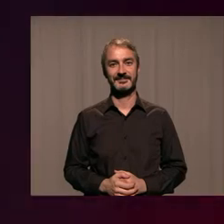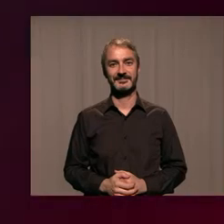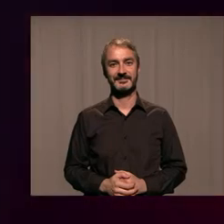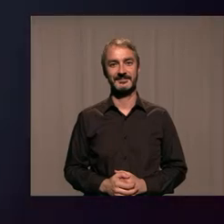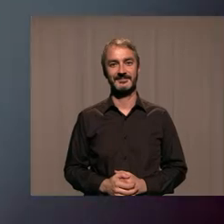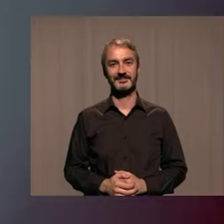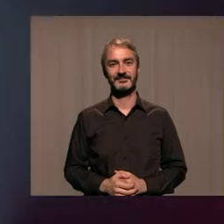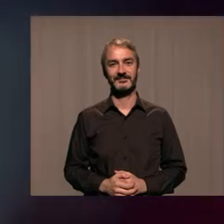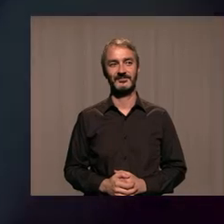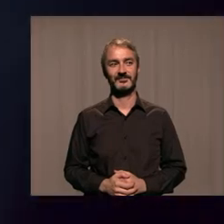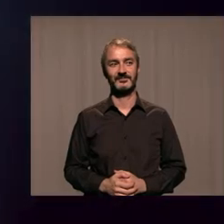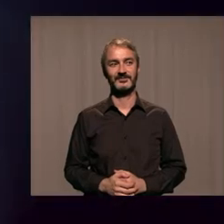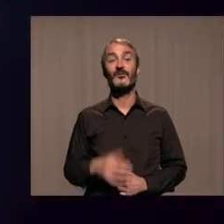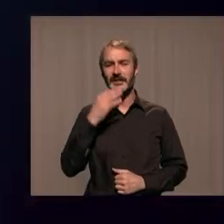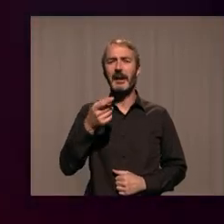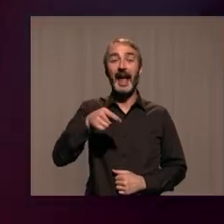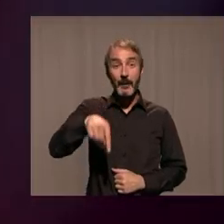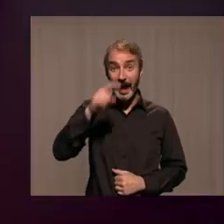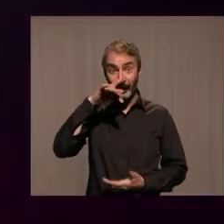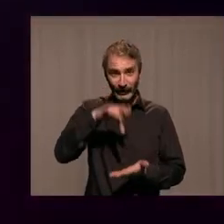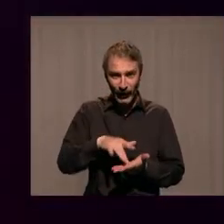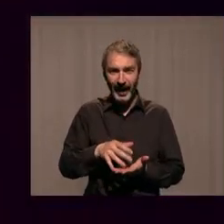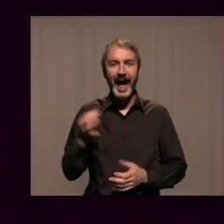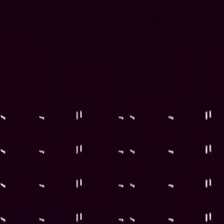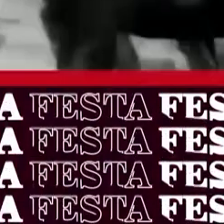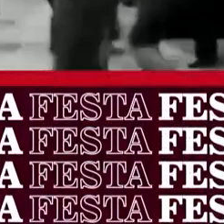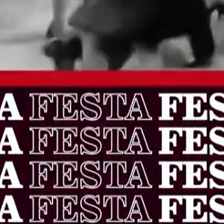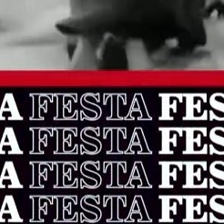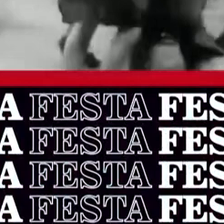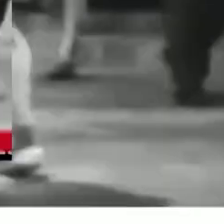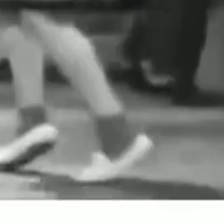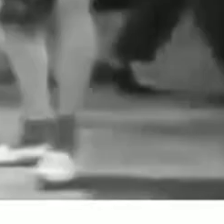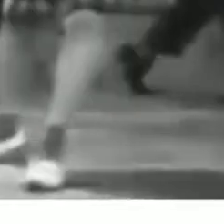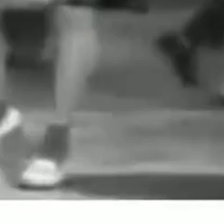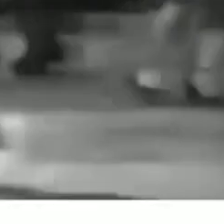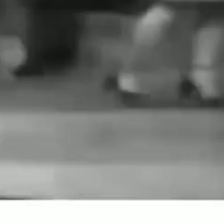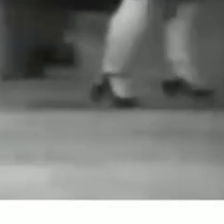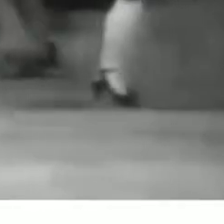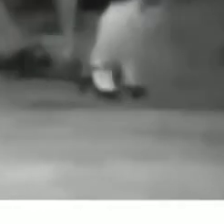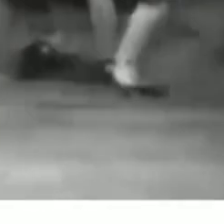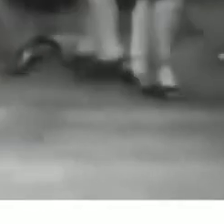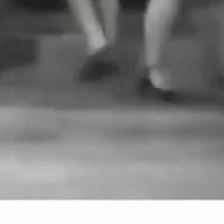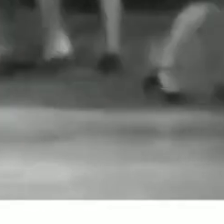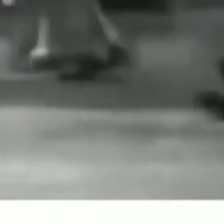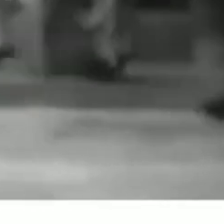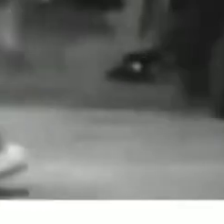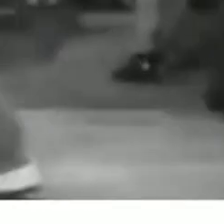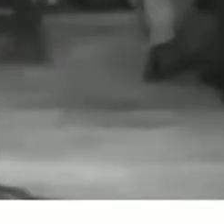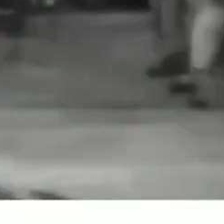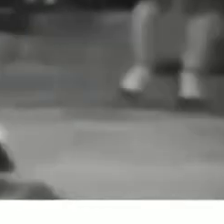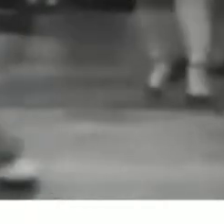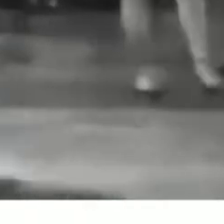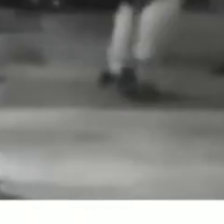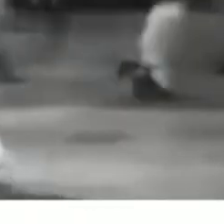Ja sabem que tots aquells que us gradueu aquest any teneu en ment una cosa una mica més sonada. Benvinguts a la festa de la promoció UPF 2020, amb